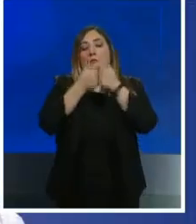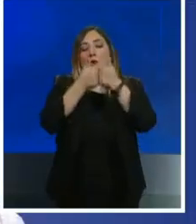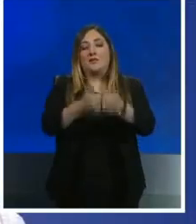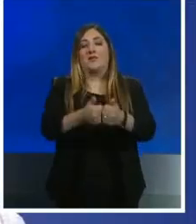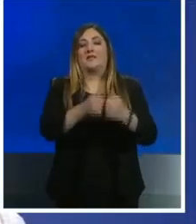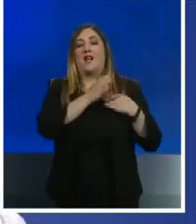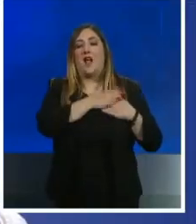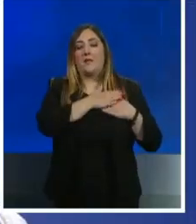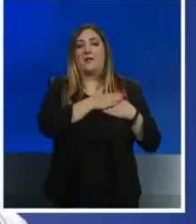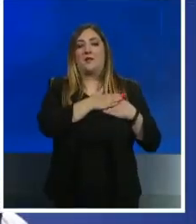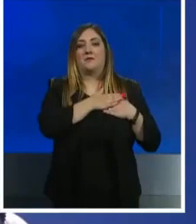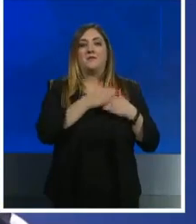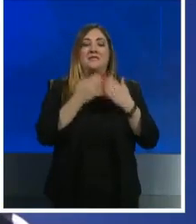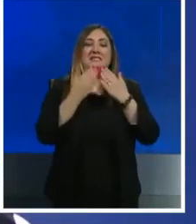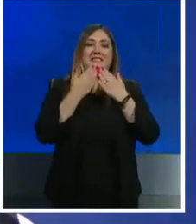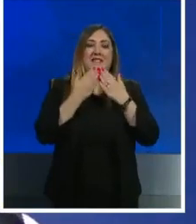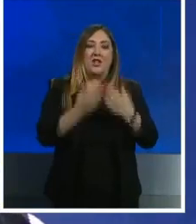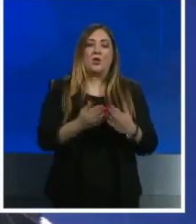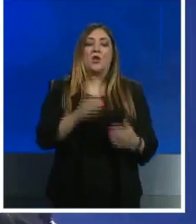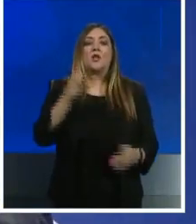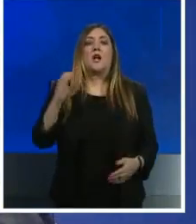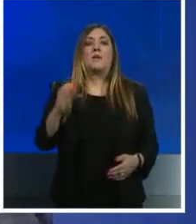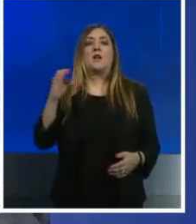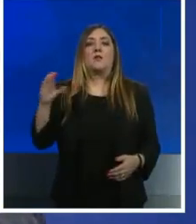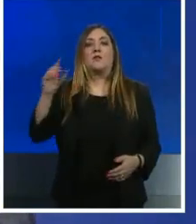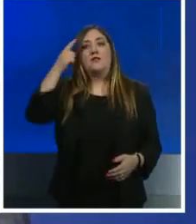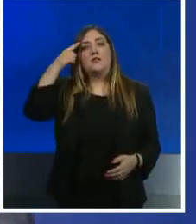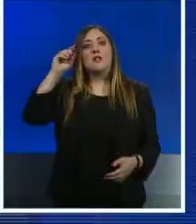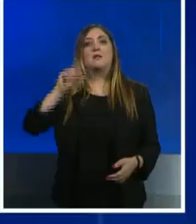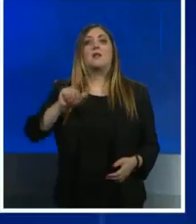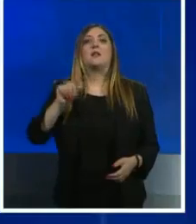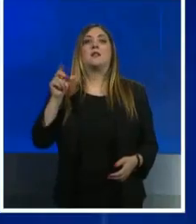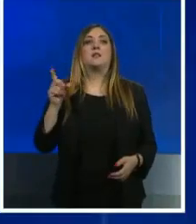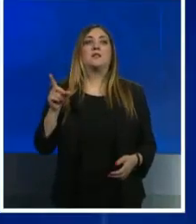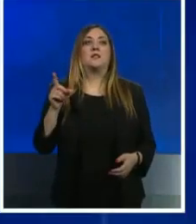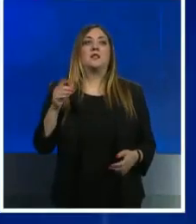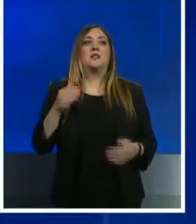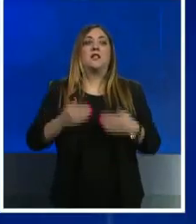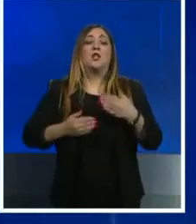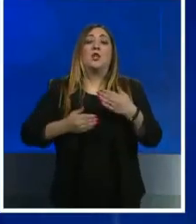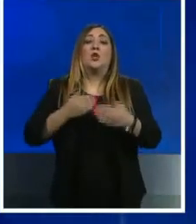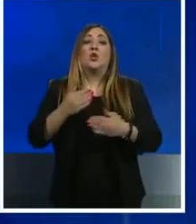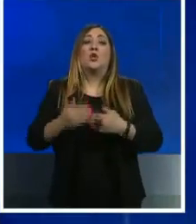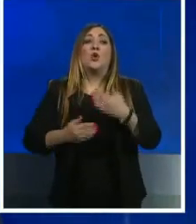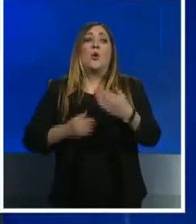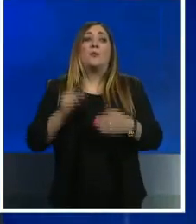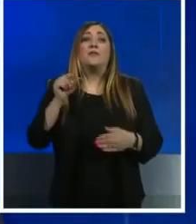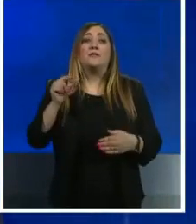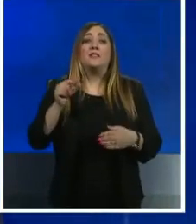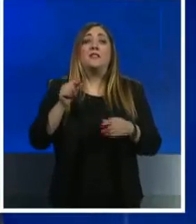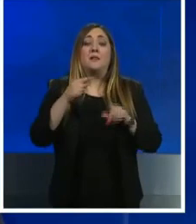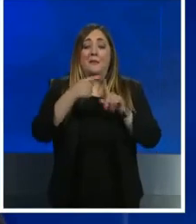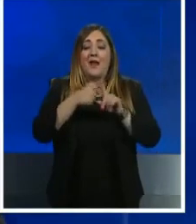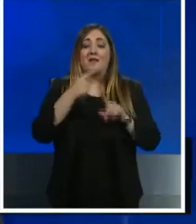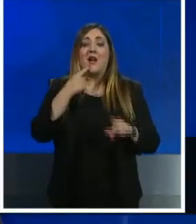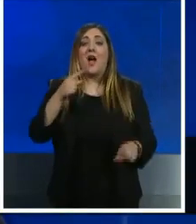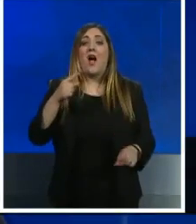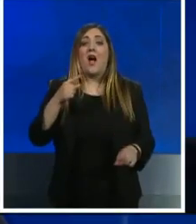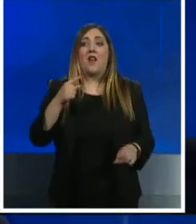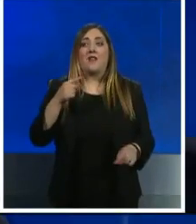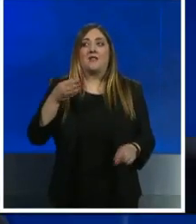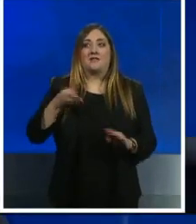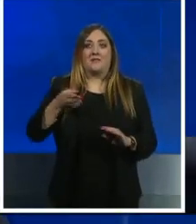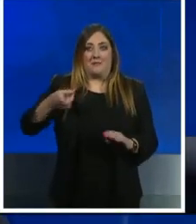Grazzi, Karmel Kakopardo, f'Isem Alternativa Demokratika. Inkompli ftit ma li qatt jgħid Godfrey,